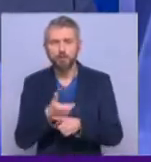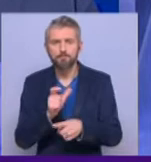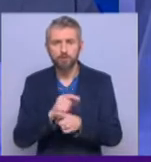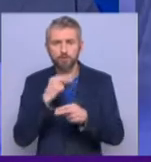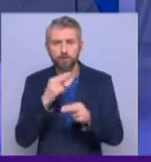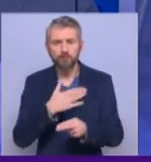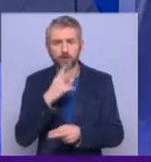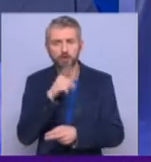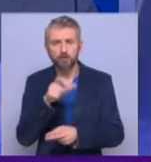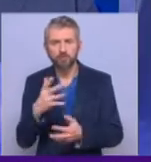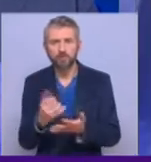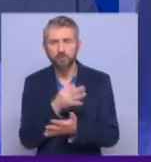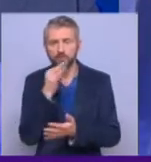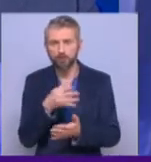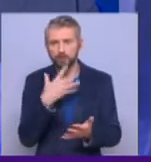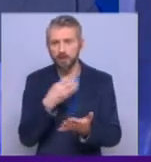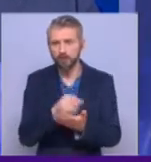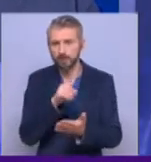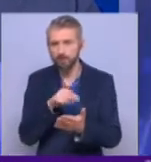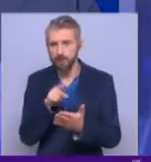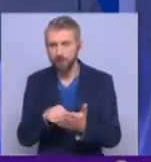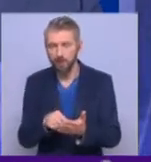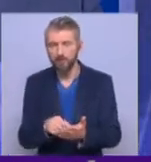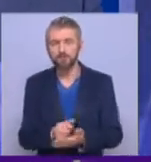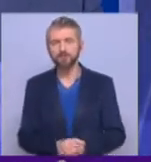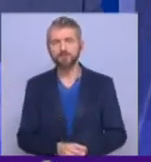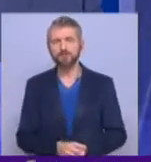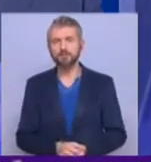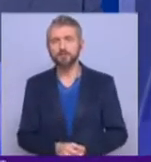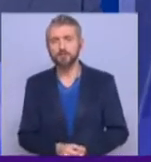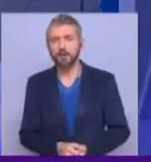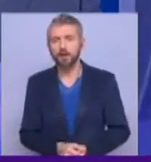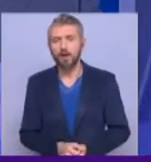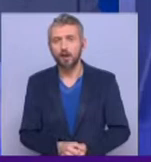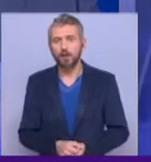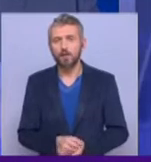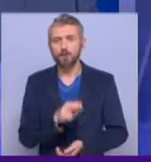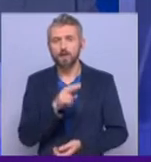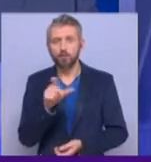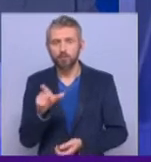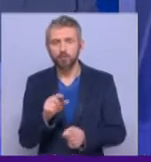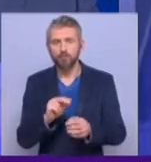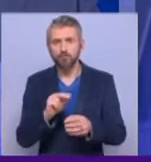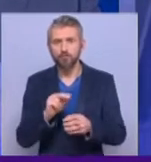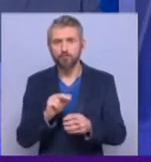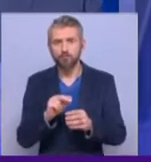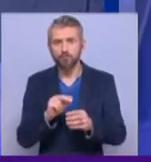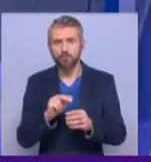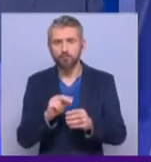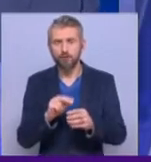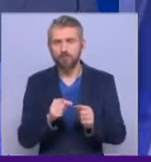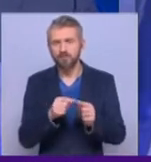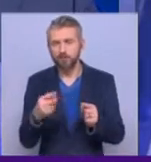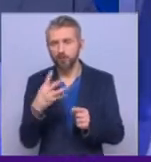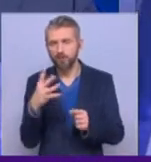наші глядачі знайшли відповіді на свої запитання, наскільки це можливо, в прямому ефірі за 45 хвилин зробити.